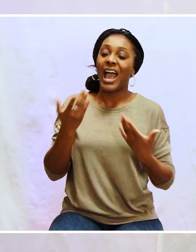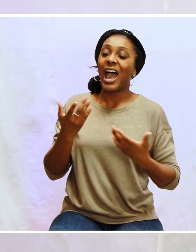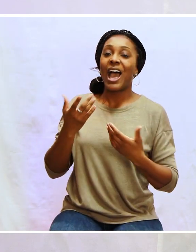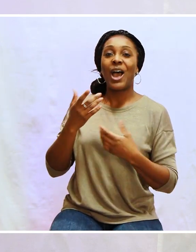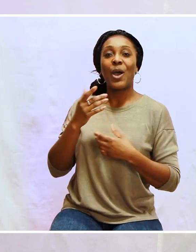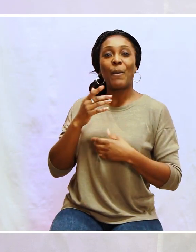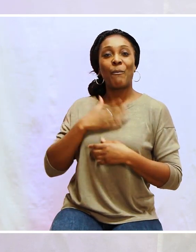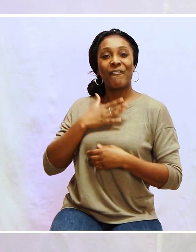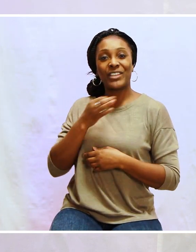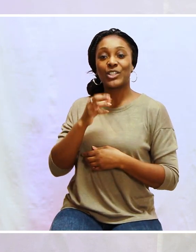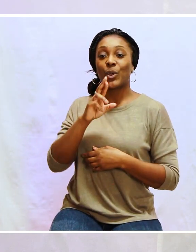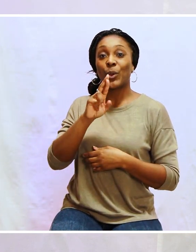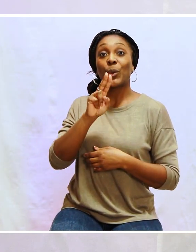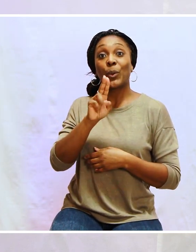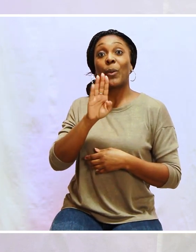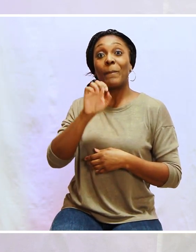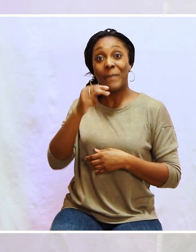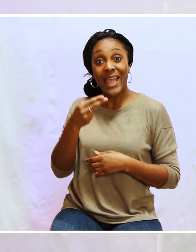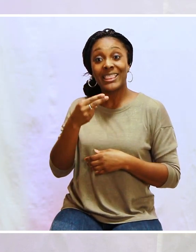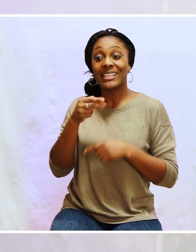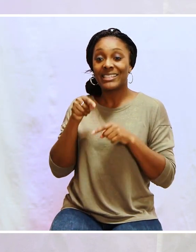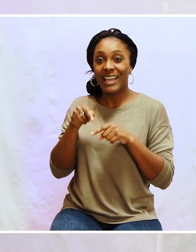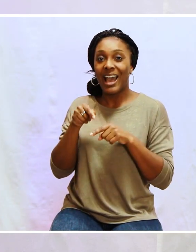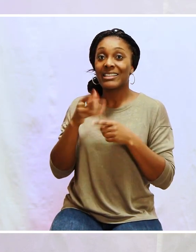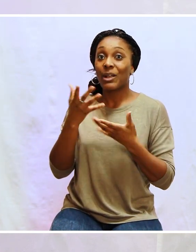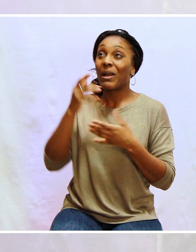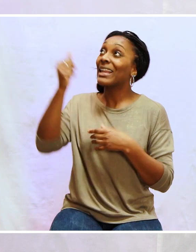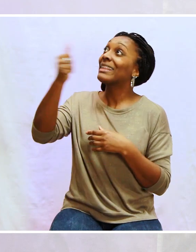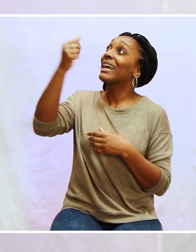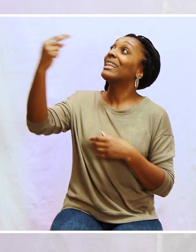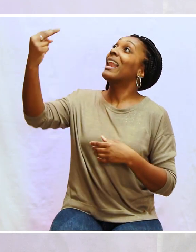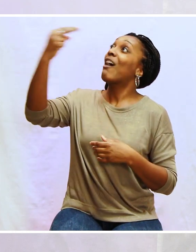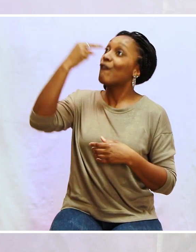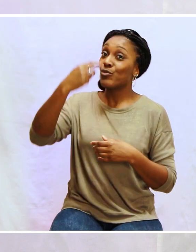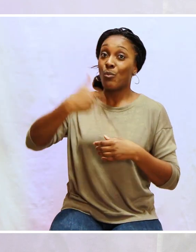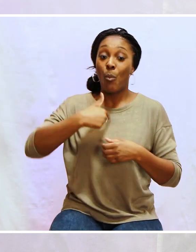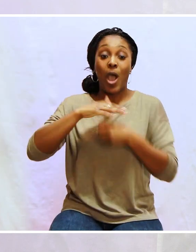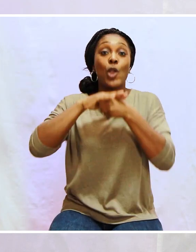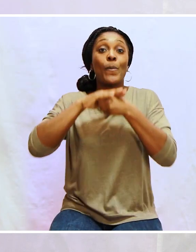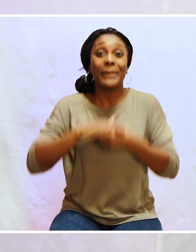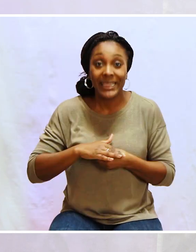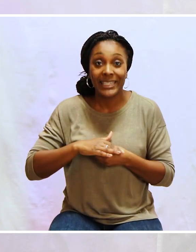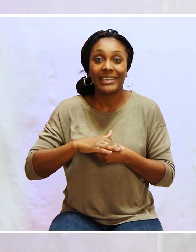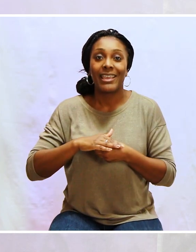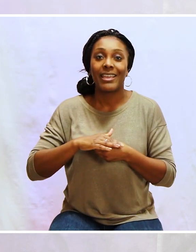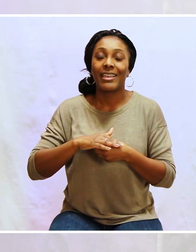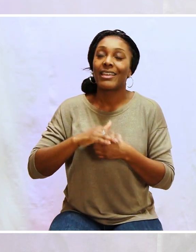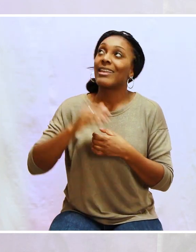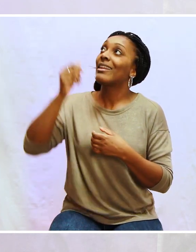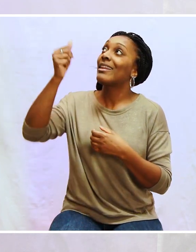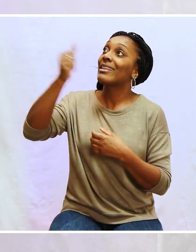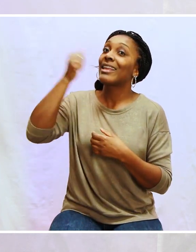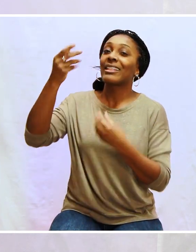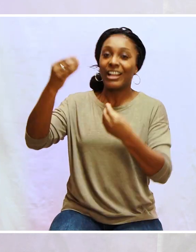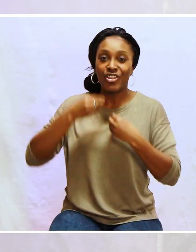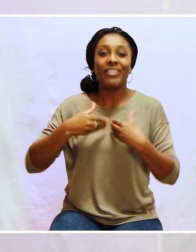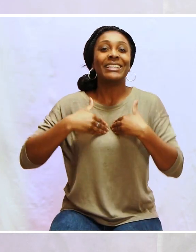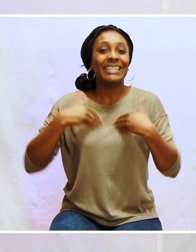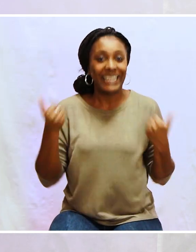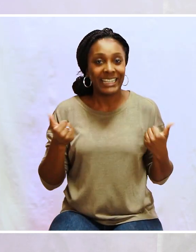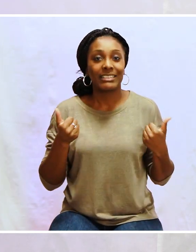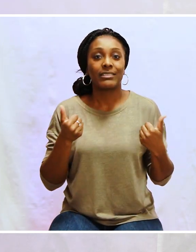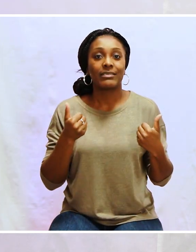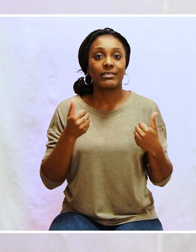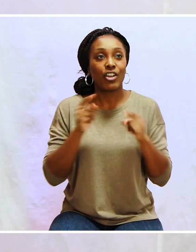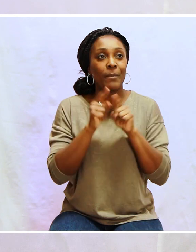c'est celui qui représente eh bien comme quoi l'Éternel a vu mon humiliation et qu'il est en train de guérir ma situation. Donc c'est